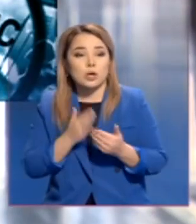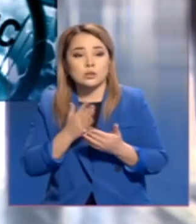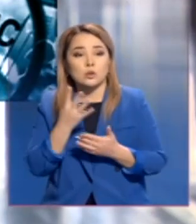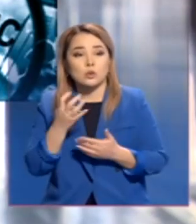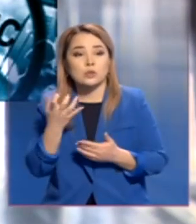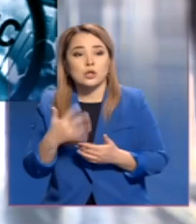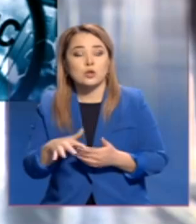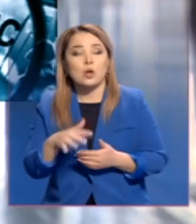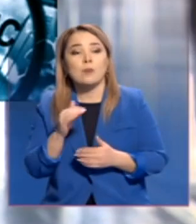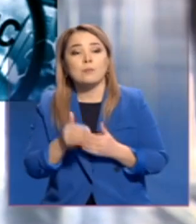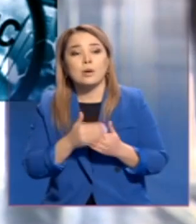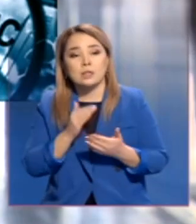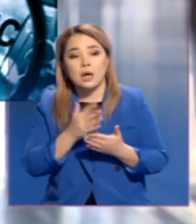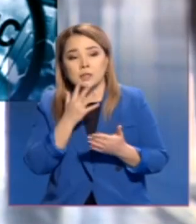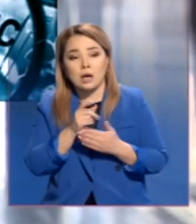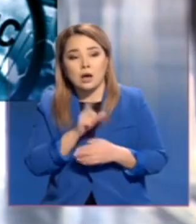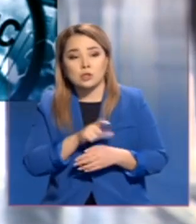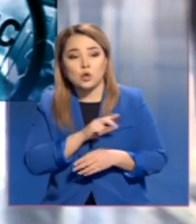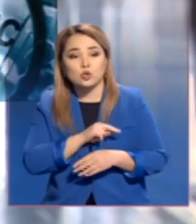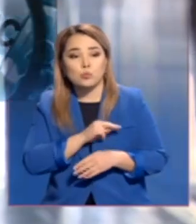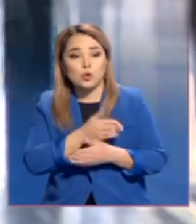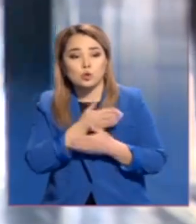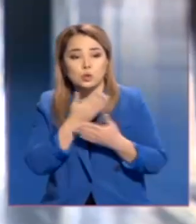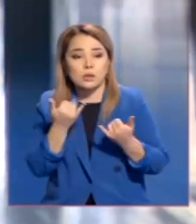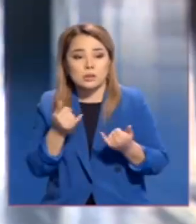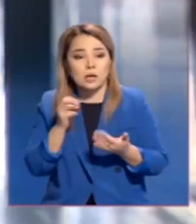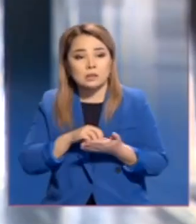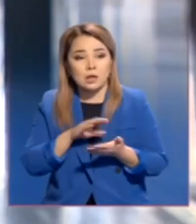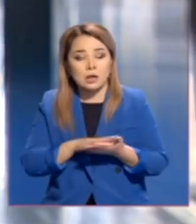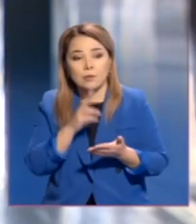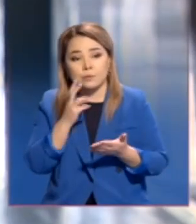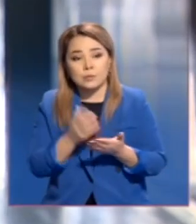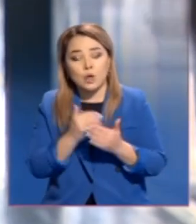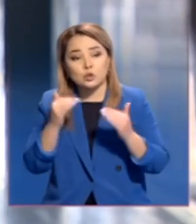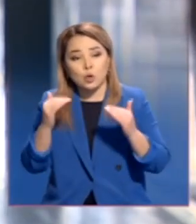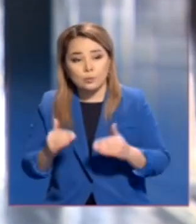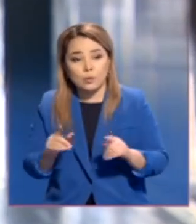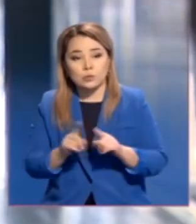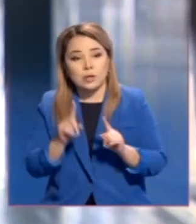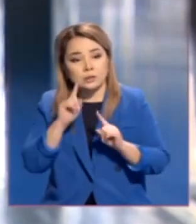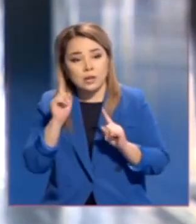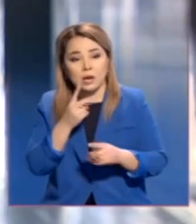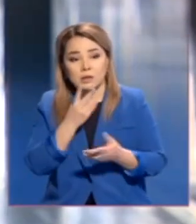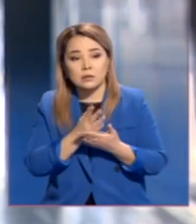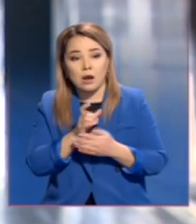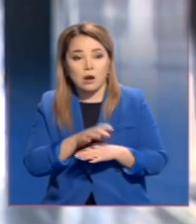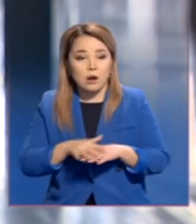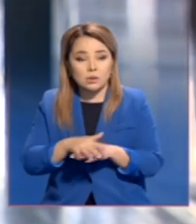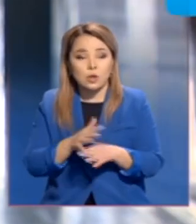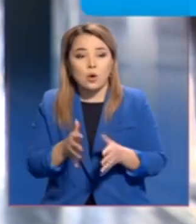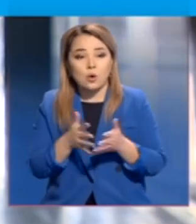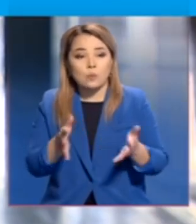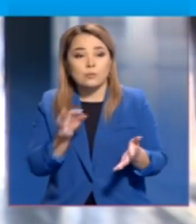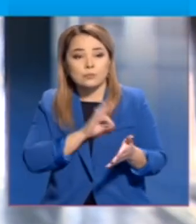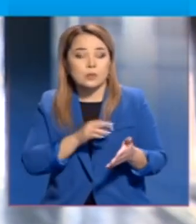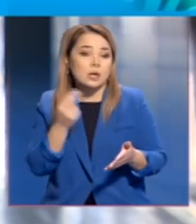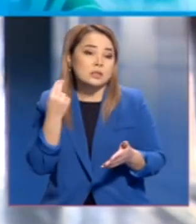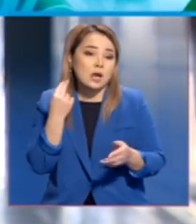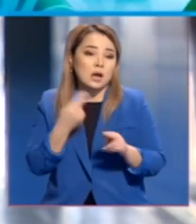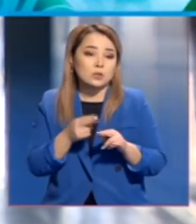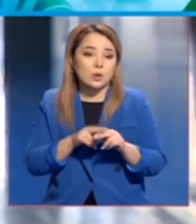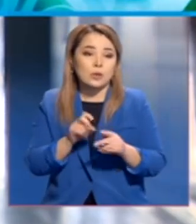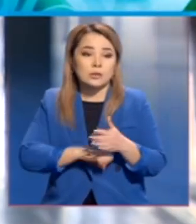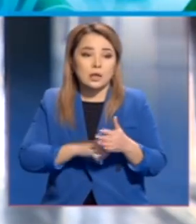450 мыңнан астам адам жұмыссыз саналады. Одан кейінгі себеп ретінде табыстың төмендігі аталды. Сосын халықтың көп қарыздануы да себеп